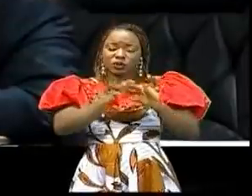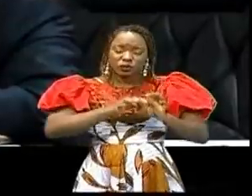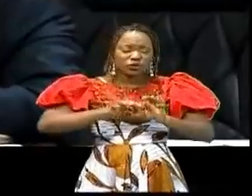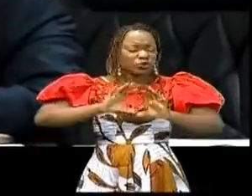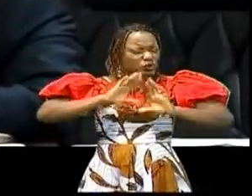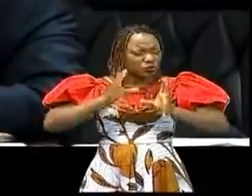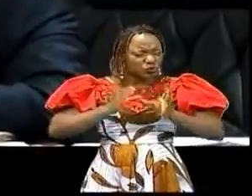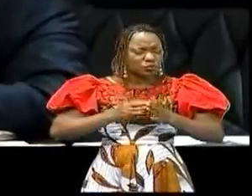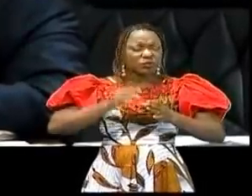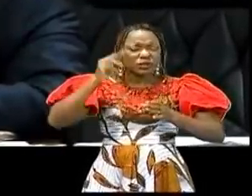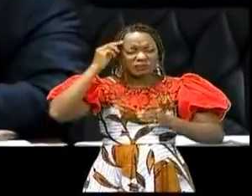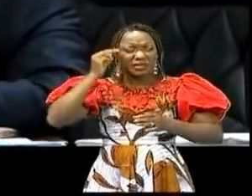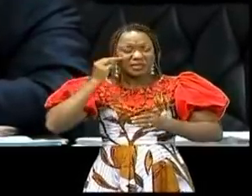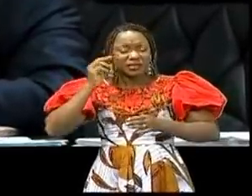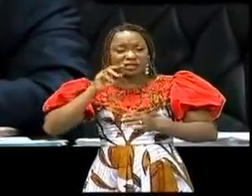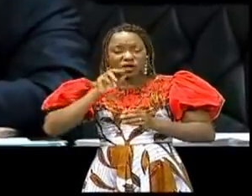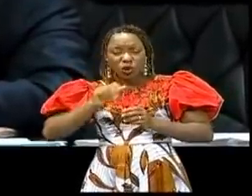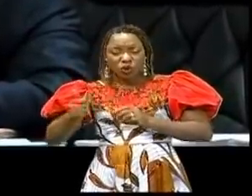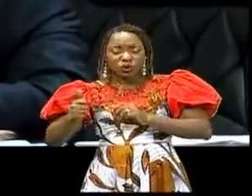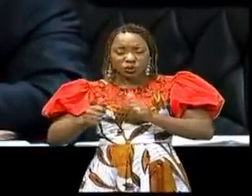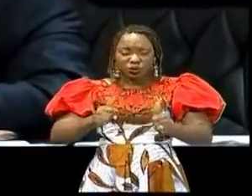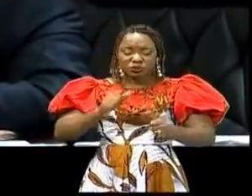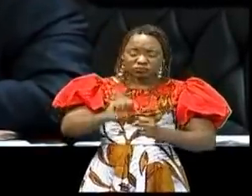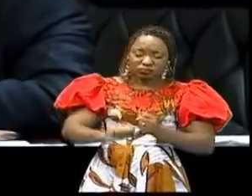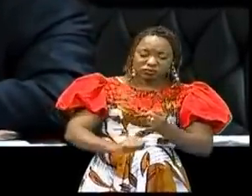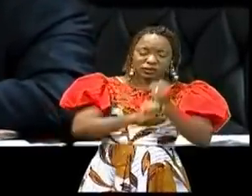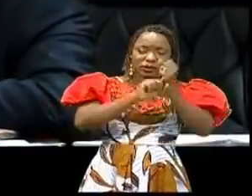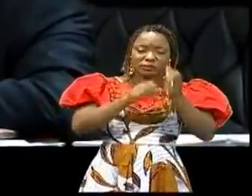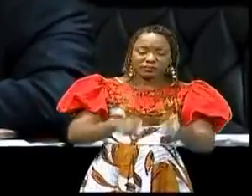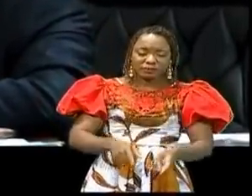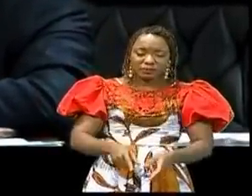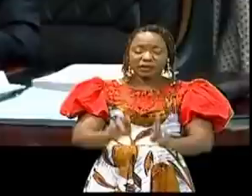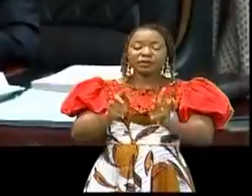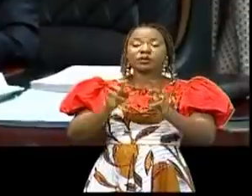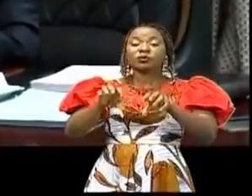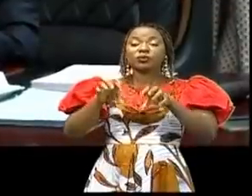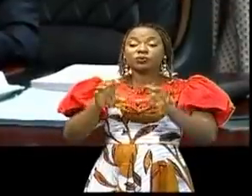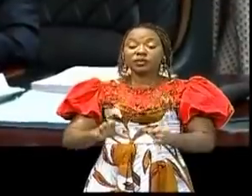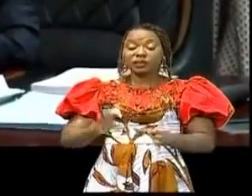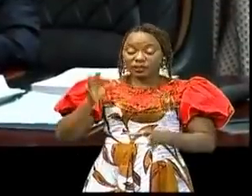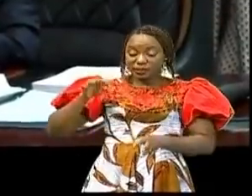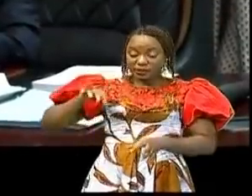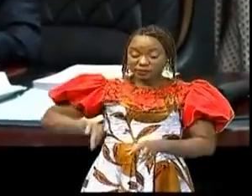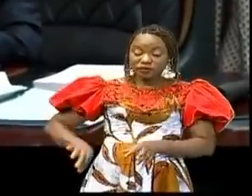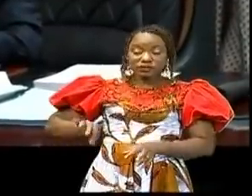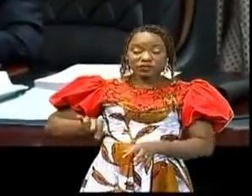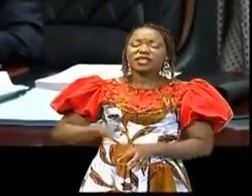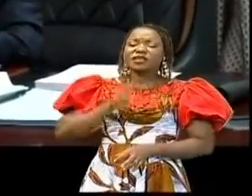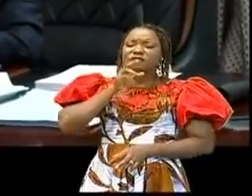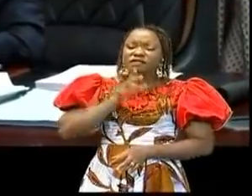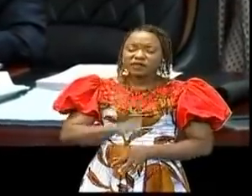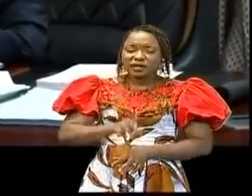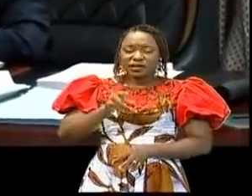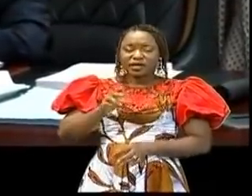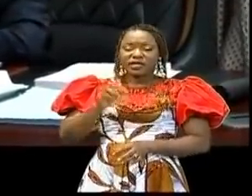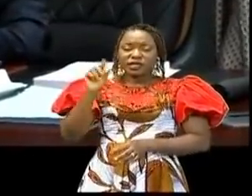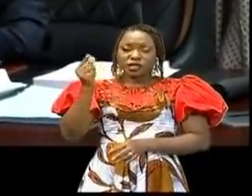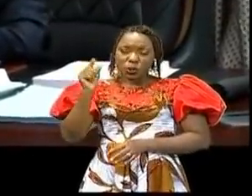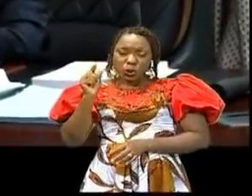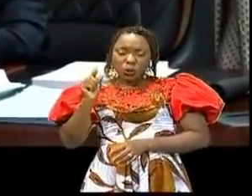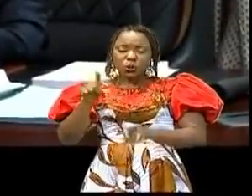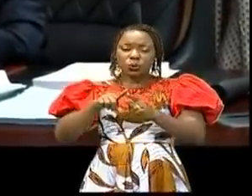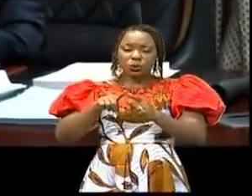gouvernement autour de ce projet transversal afin de permettre aux Congolais de profiter véritablement des ressources minières de leur